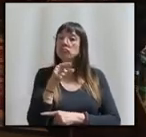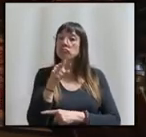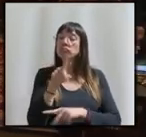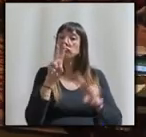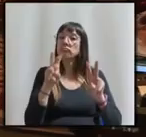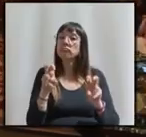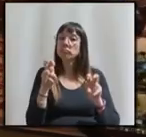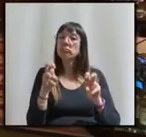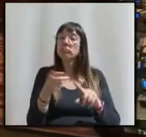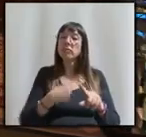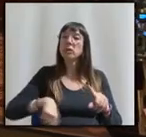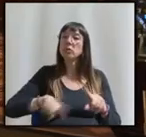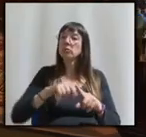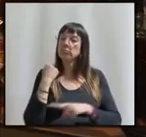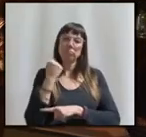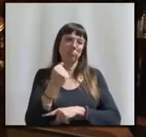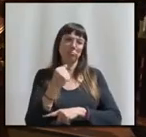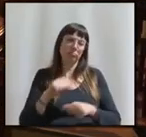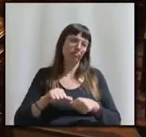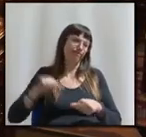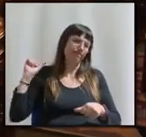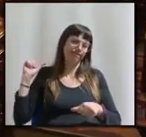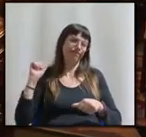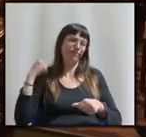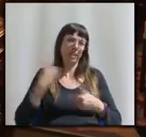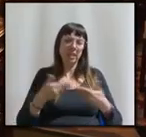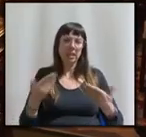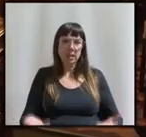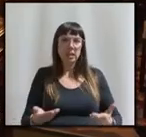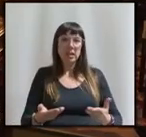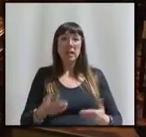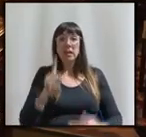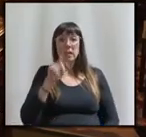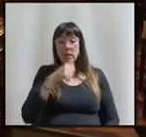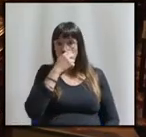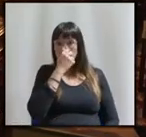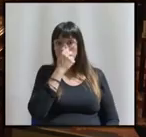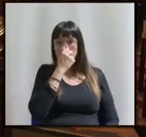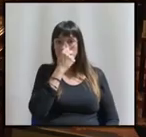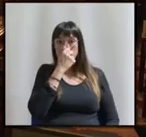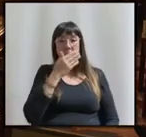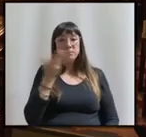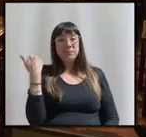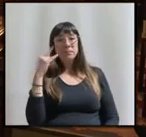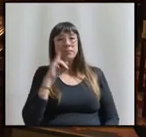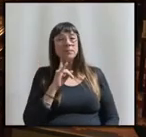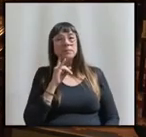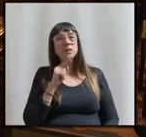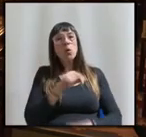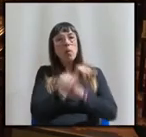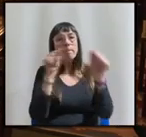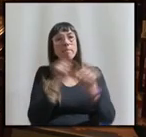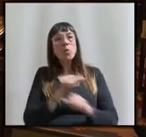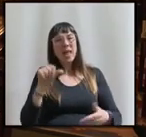hem donat sempre suport. És cert que en el mandat passat es havia plantejat fer un model aquí a la ciutat de Vic de la